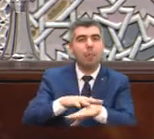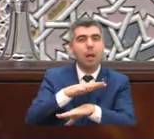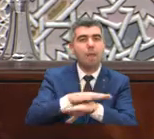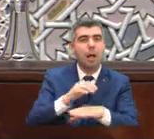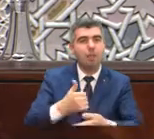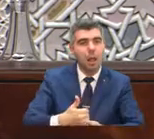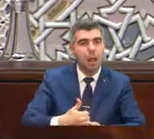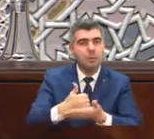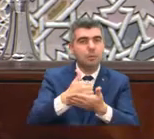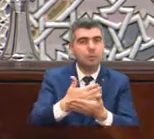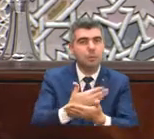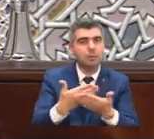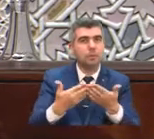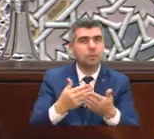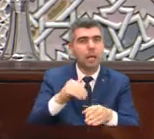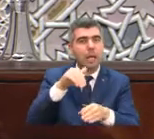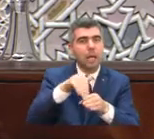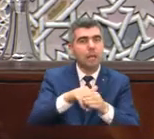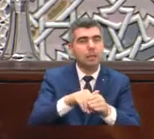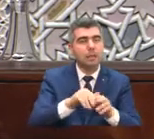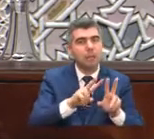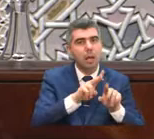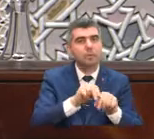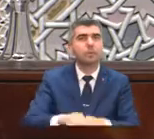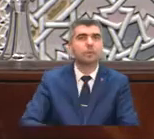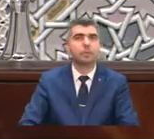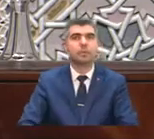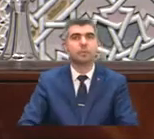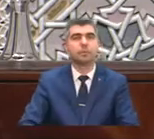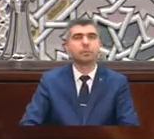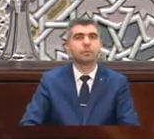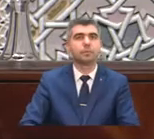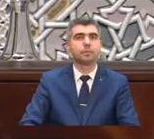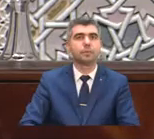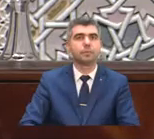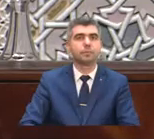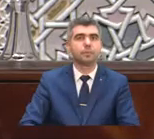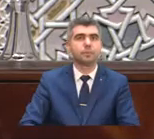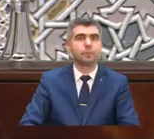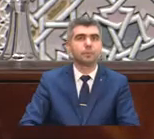المحترمين من فريق التجمع الدستوري، تفضلوا السيد النائب المحترم.